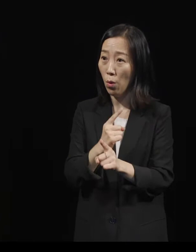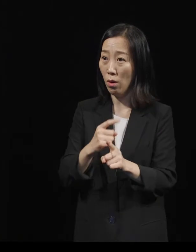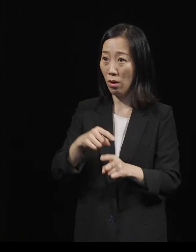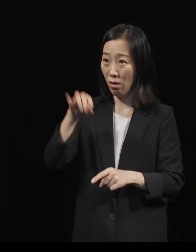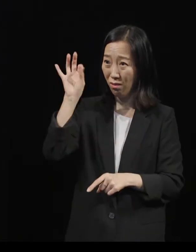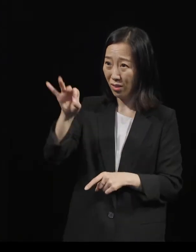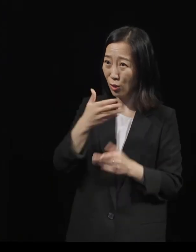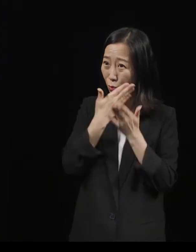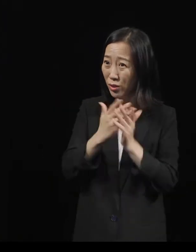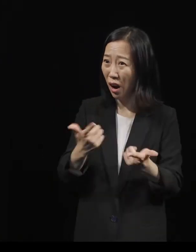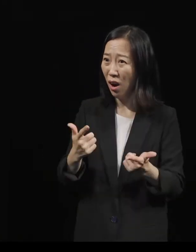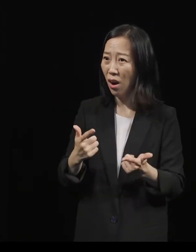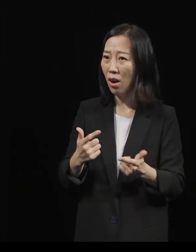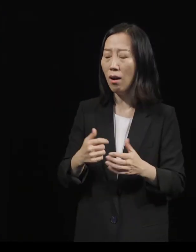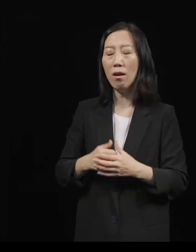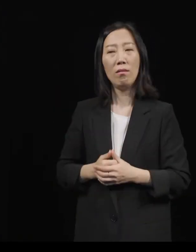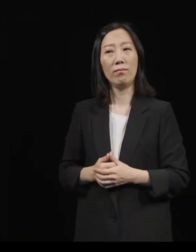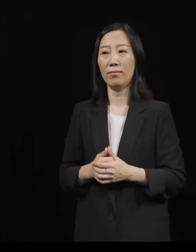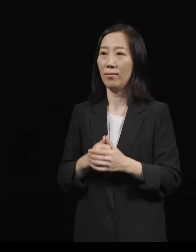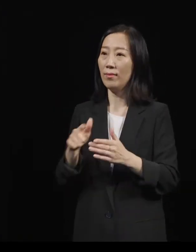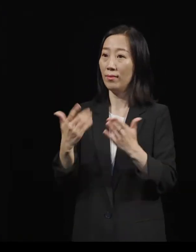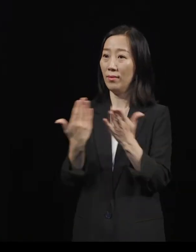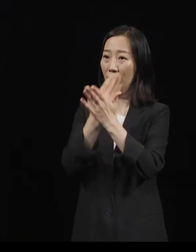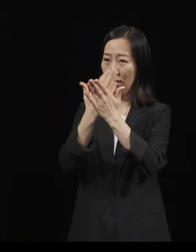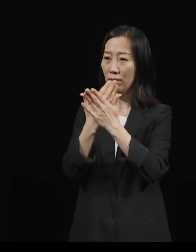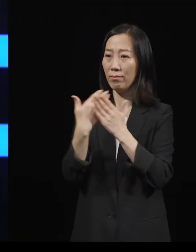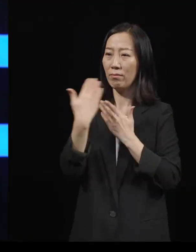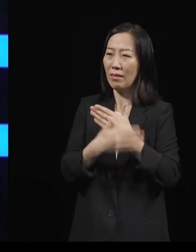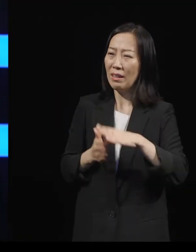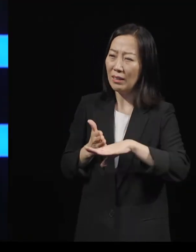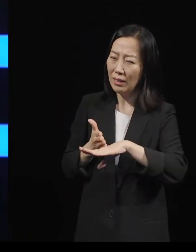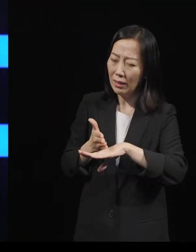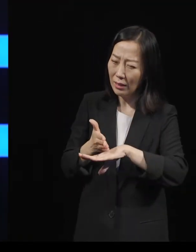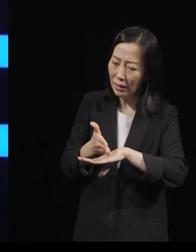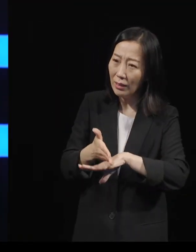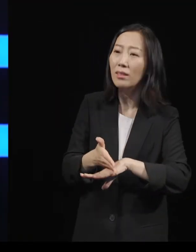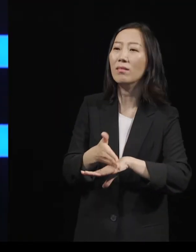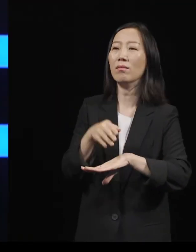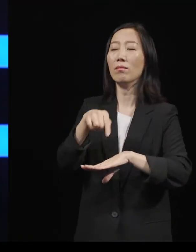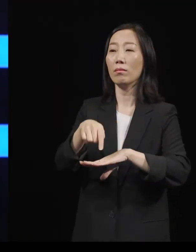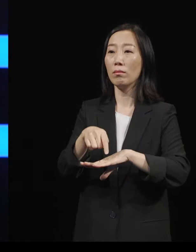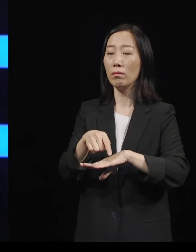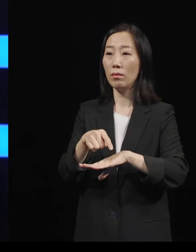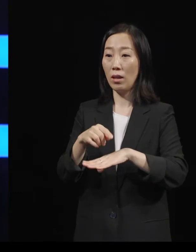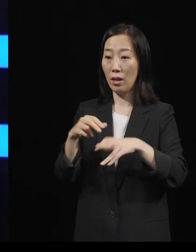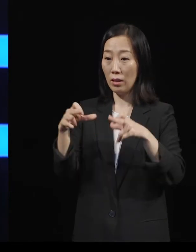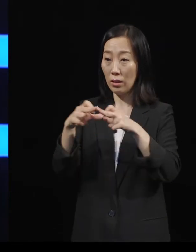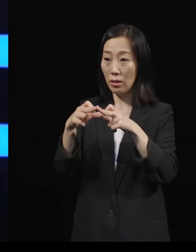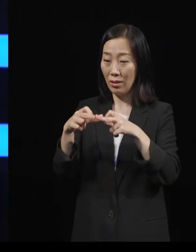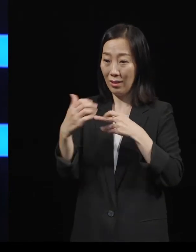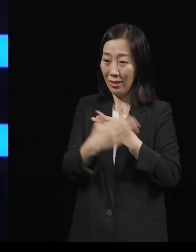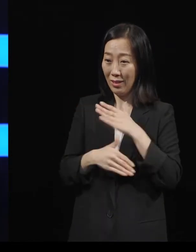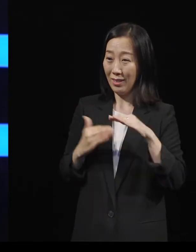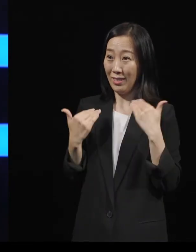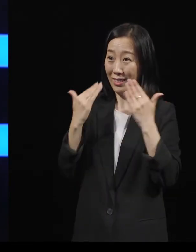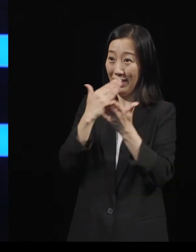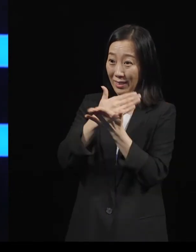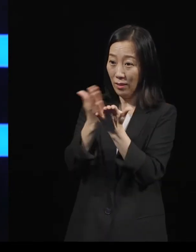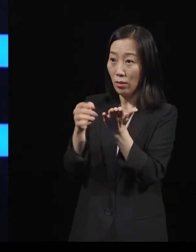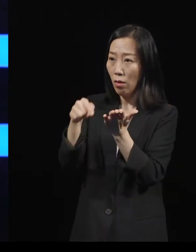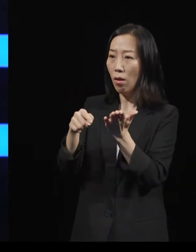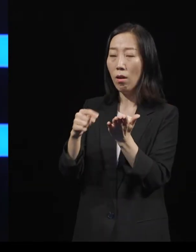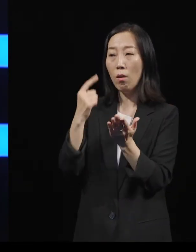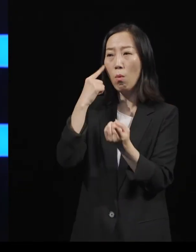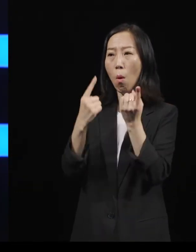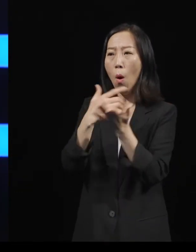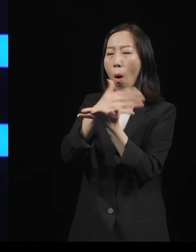발달이 더디지. 이런 식으로 얘기를 하곤 합니다. 발달 장애라는 게요. 진짜 범위가